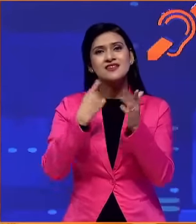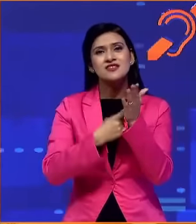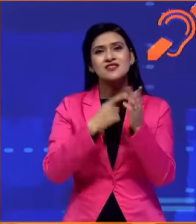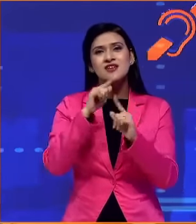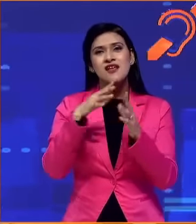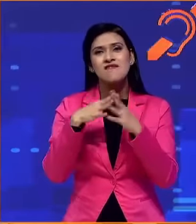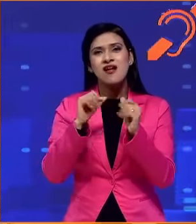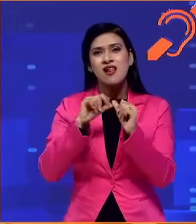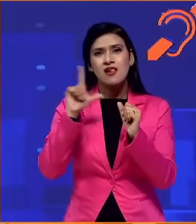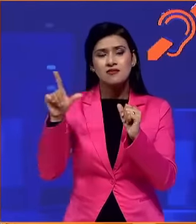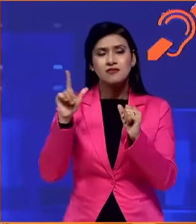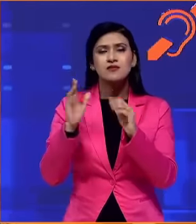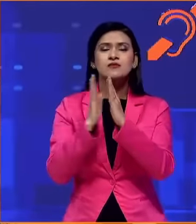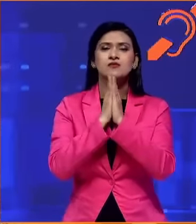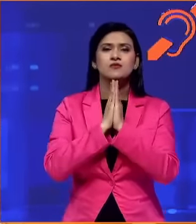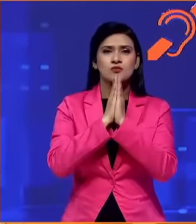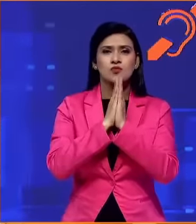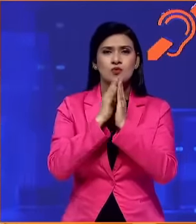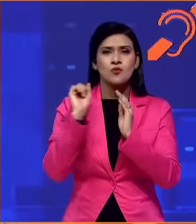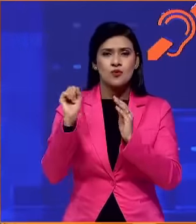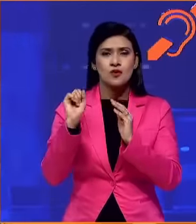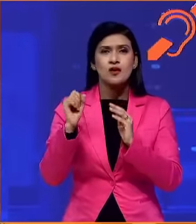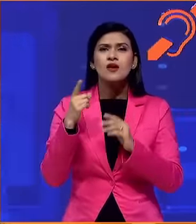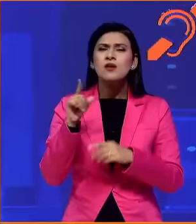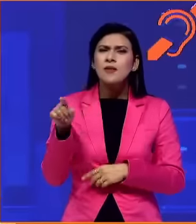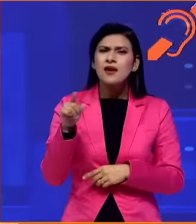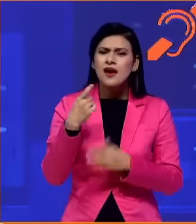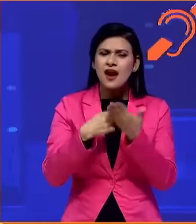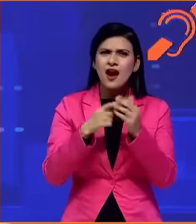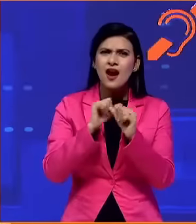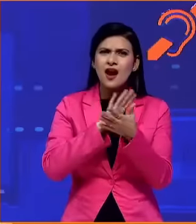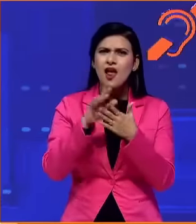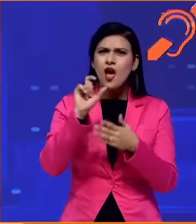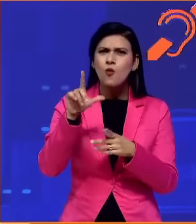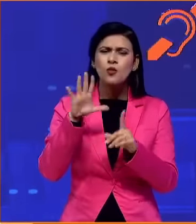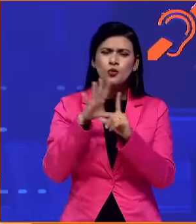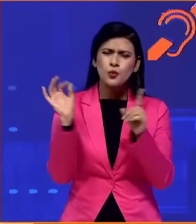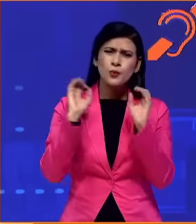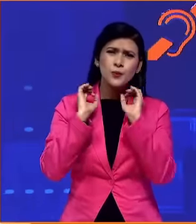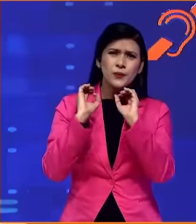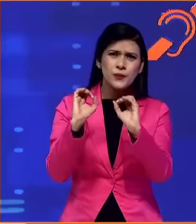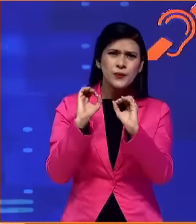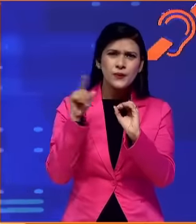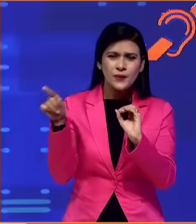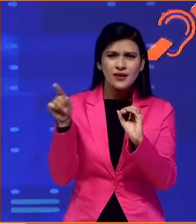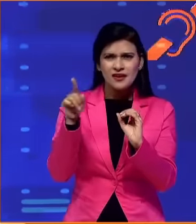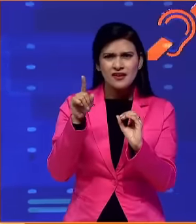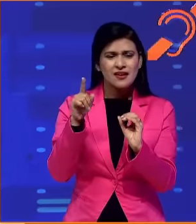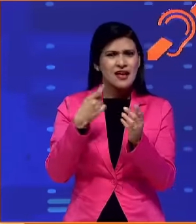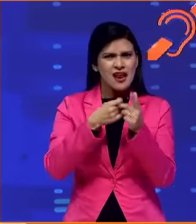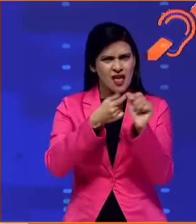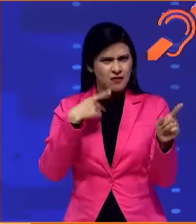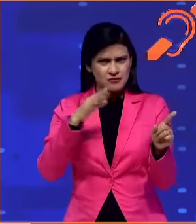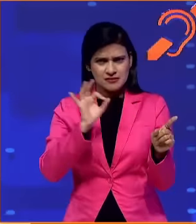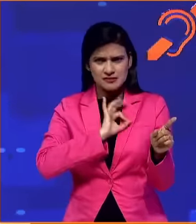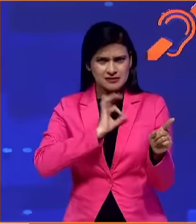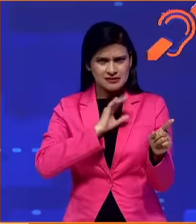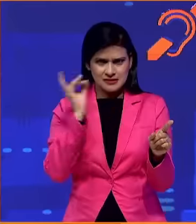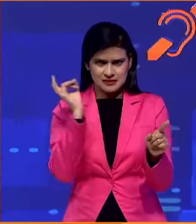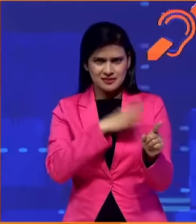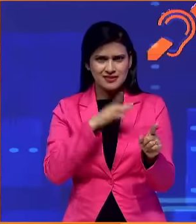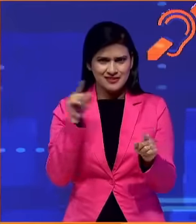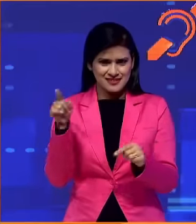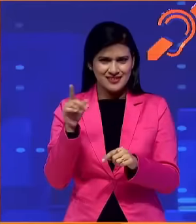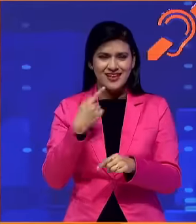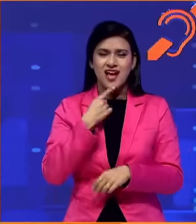राहुलगांधीजीको रामनामसेकोईआपत्तिहै?यह धारणाबनानेकाप्रयासकियाजाताहै किकोईव्यक्तिकिसीसेबचनेकी